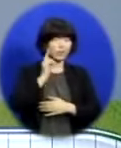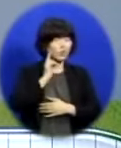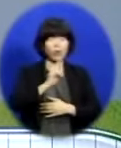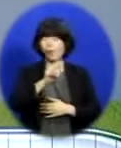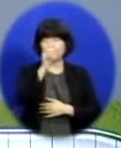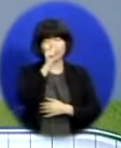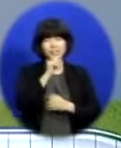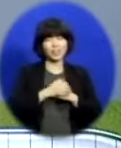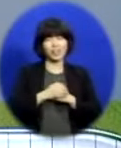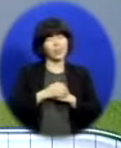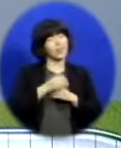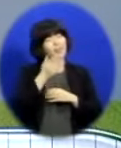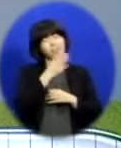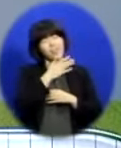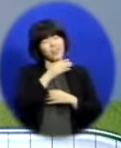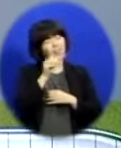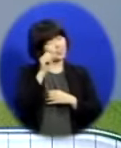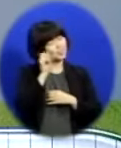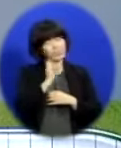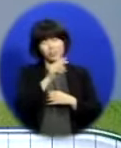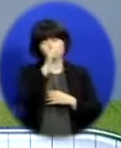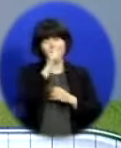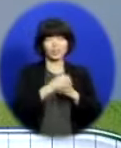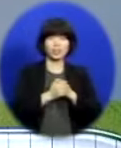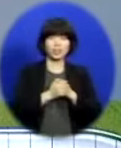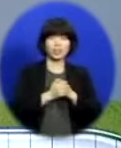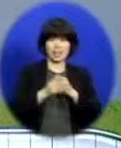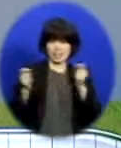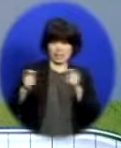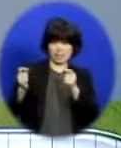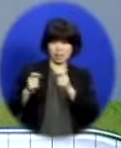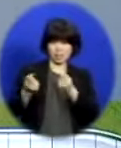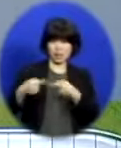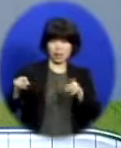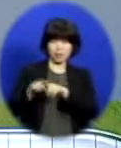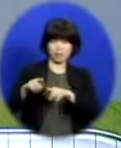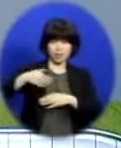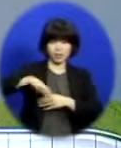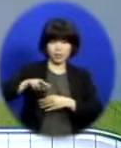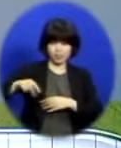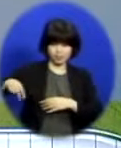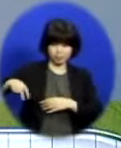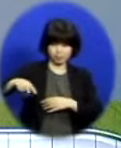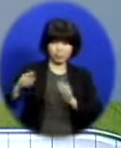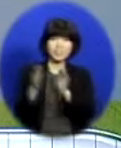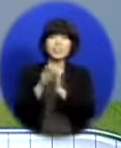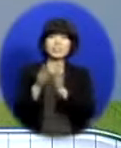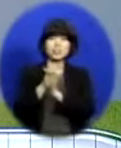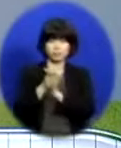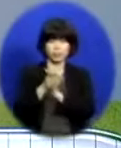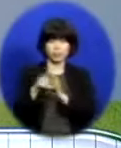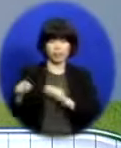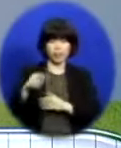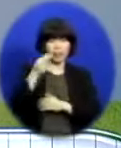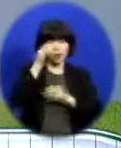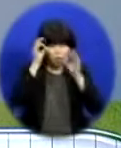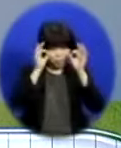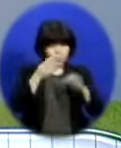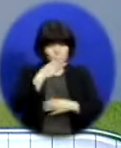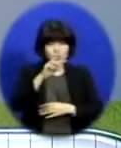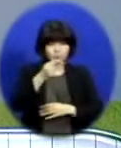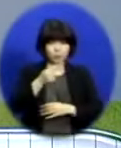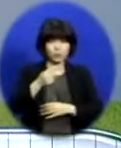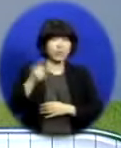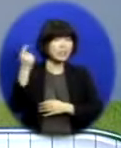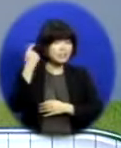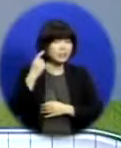야 너무 좋다 그리고는 옆에 가는 친구에게 물어봤어요 얘는 볼 수도 있고들을 수도 있으니